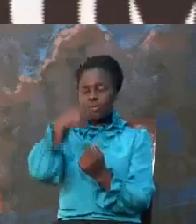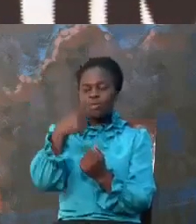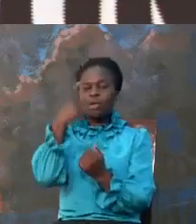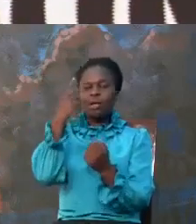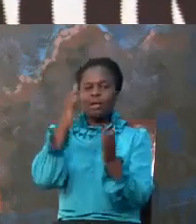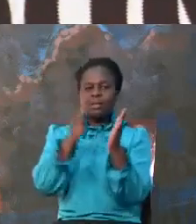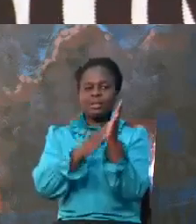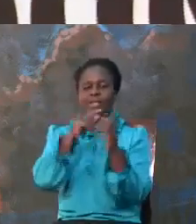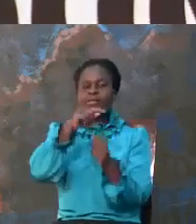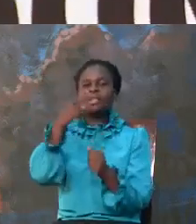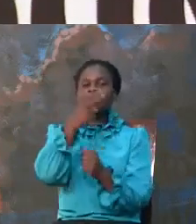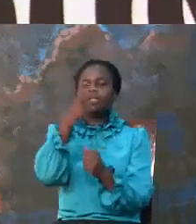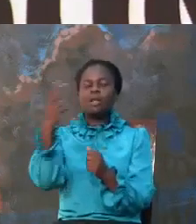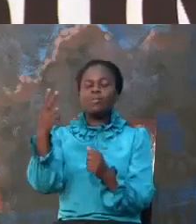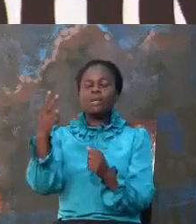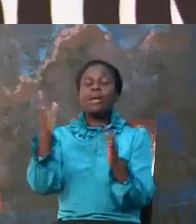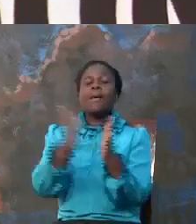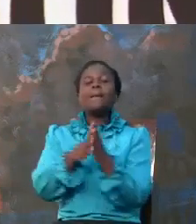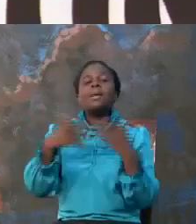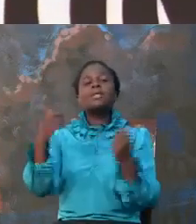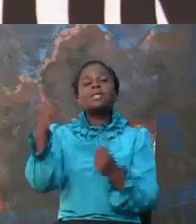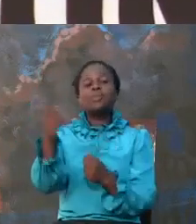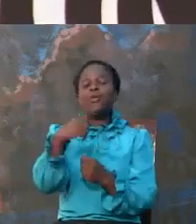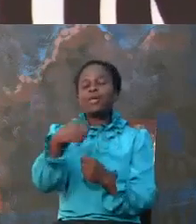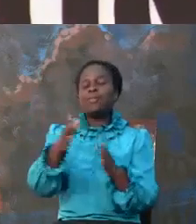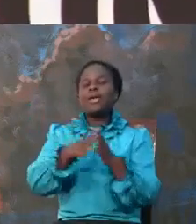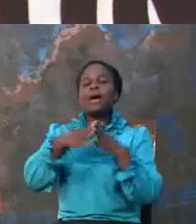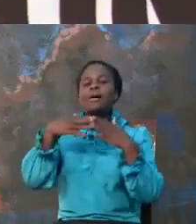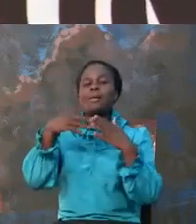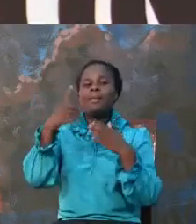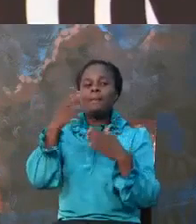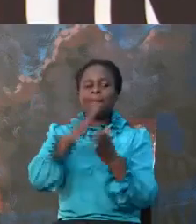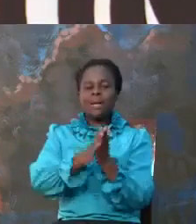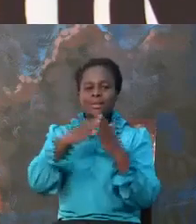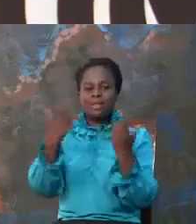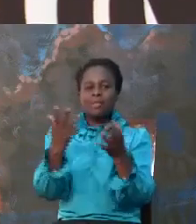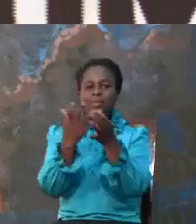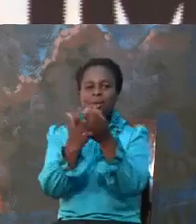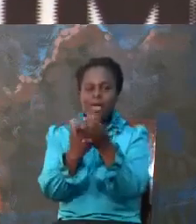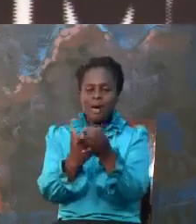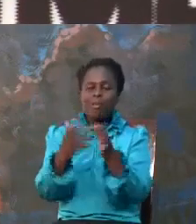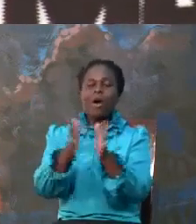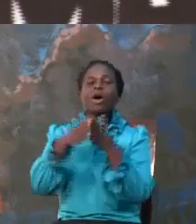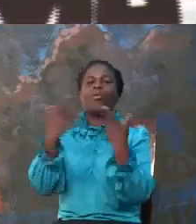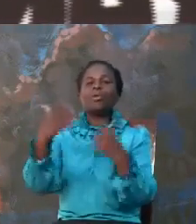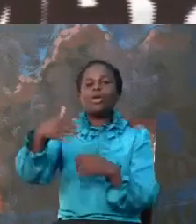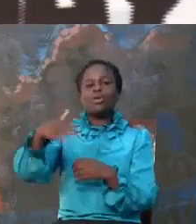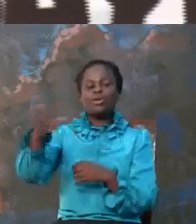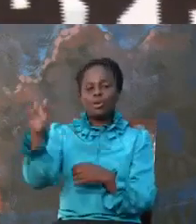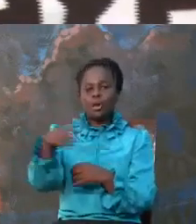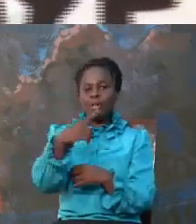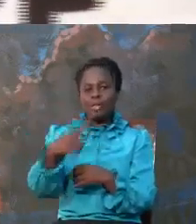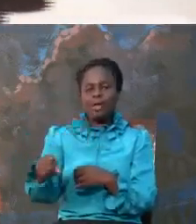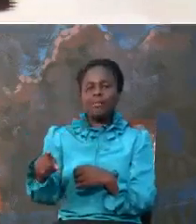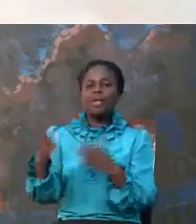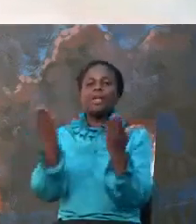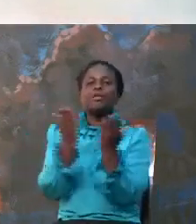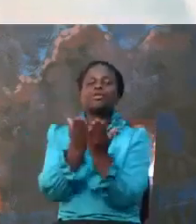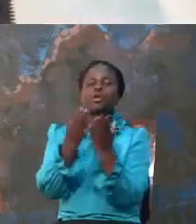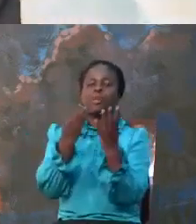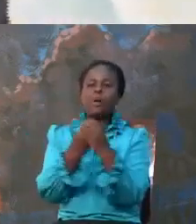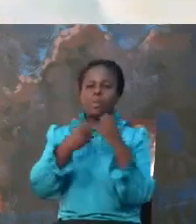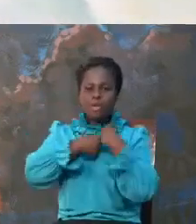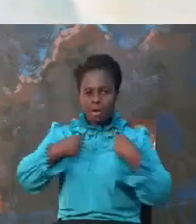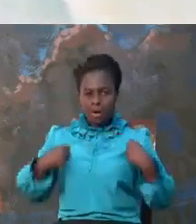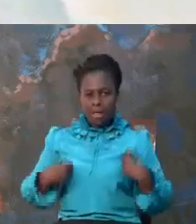hakuna ondoleo. Kwa nini damu ilikuwa ni agenda? Soma pamoja nami katika kitabu cha Mambo ya Walawi sura